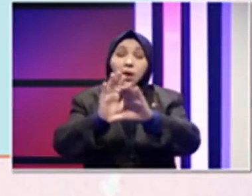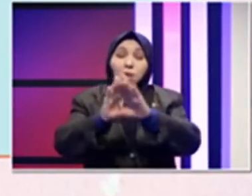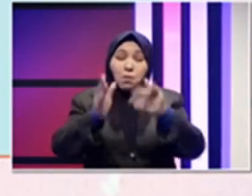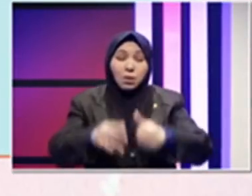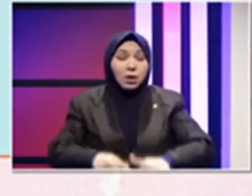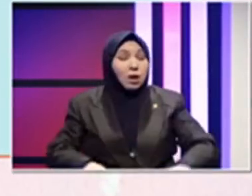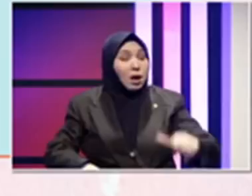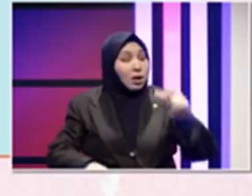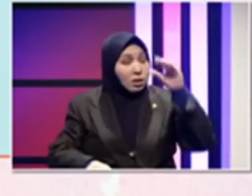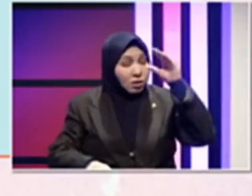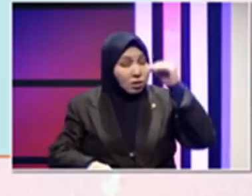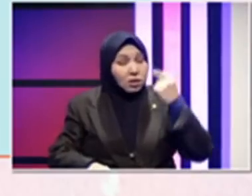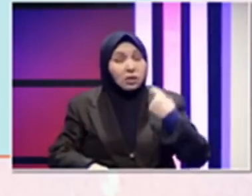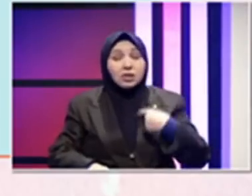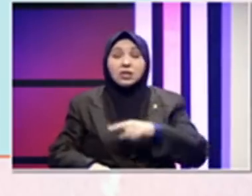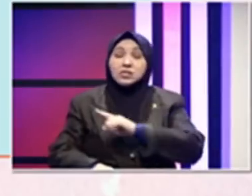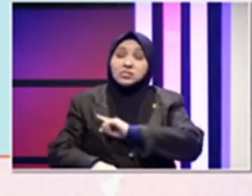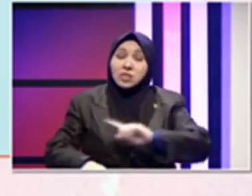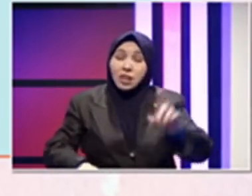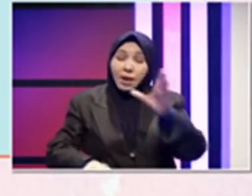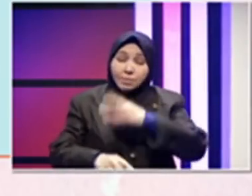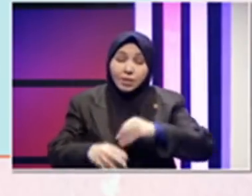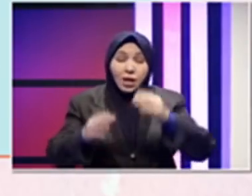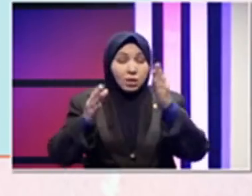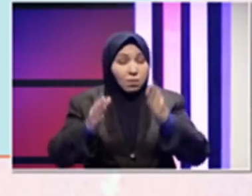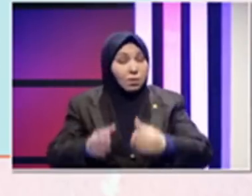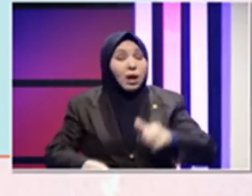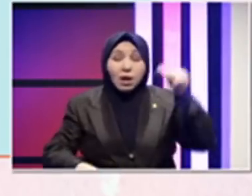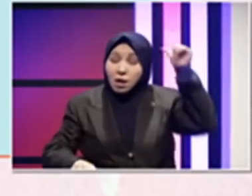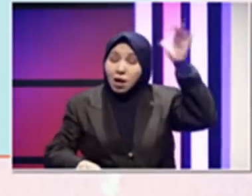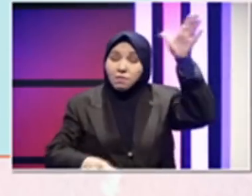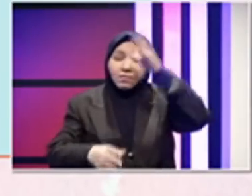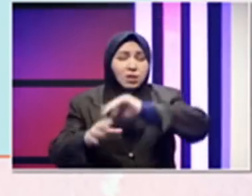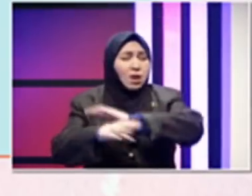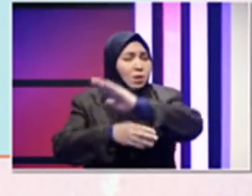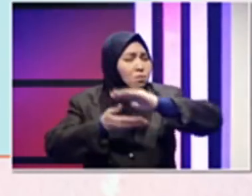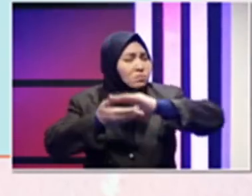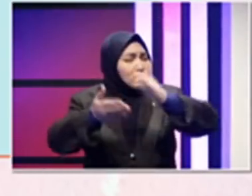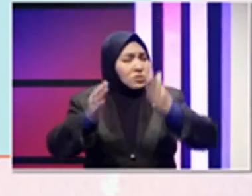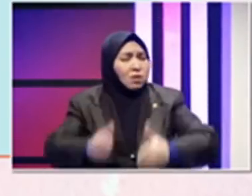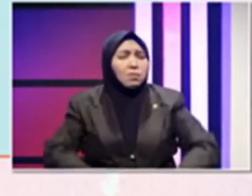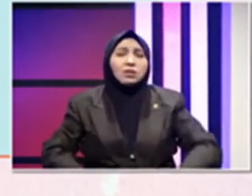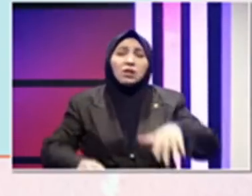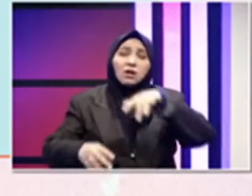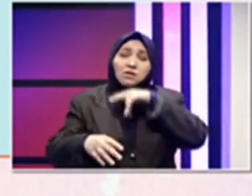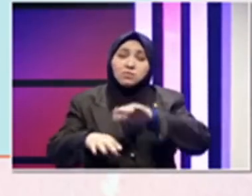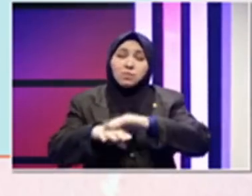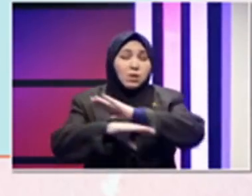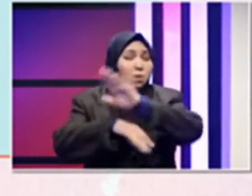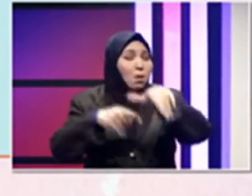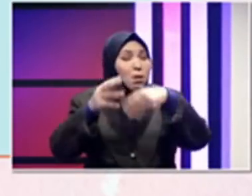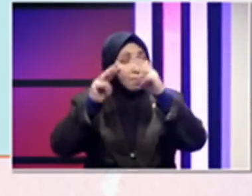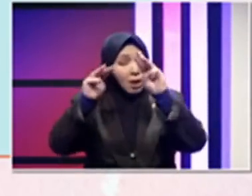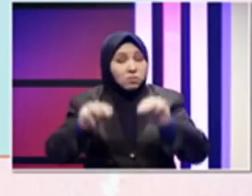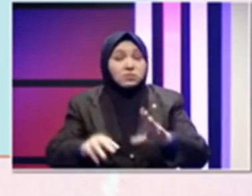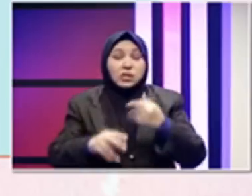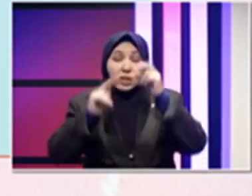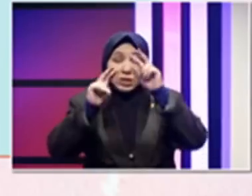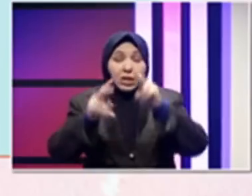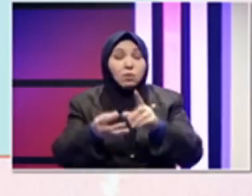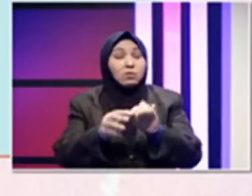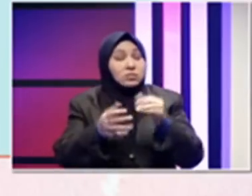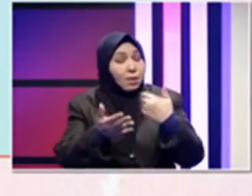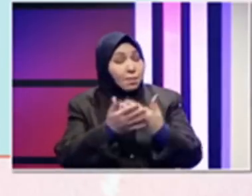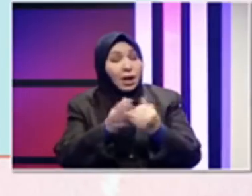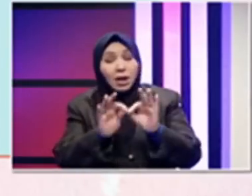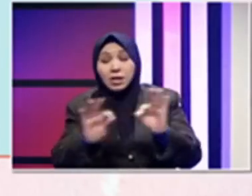mukmin dan orang kafir serta pengutusan para rasul kepada seluruh manusia. Ini yang kita lihat sehingga ayat 26, diikuti pada